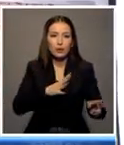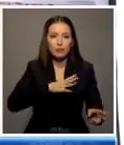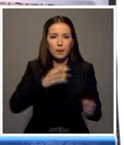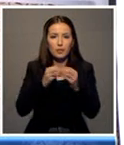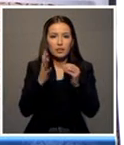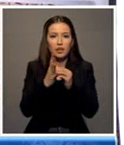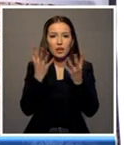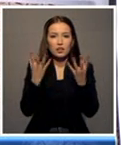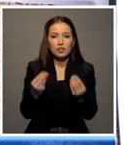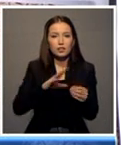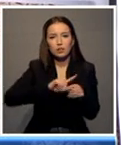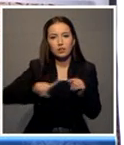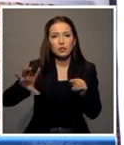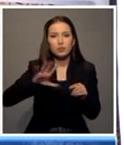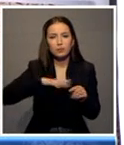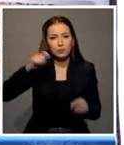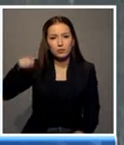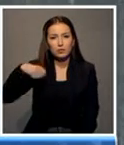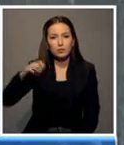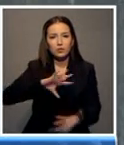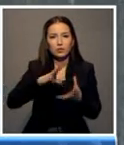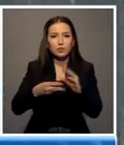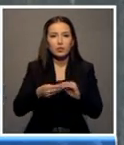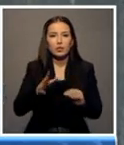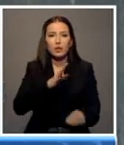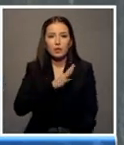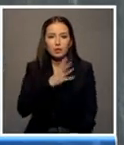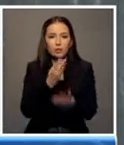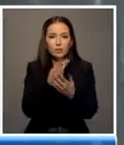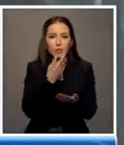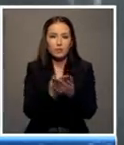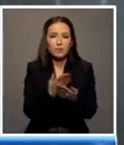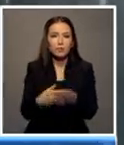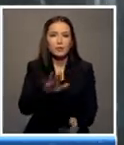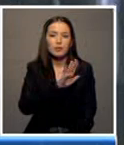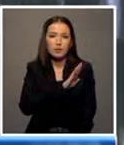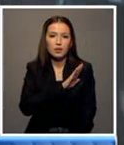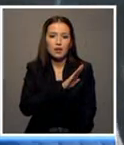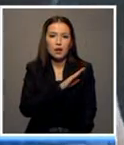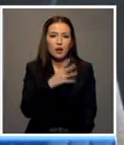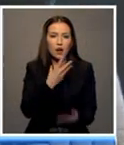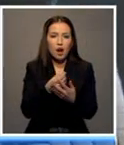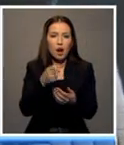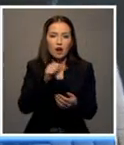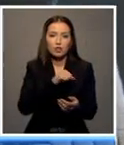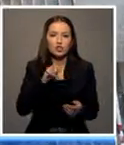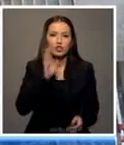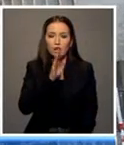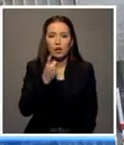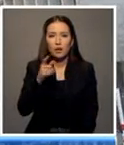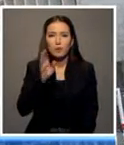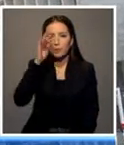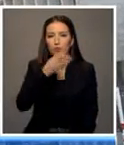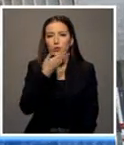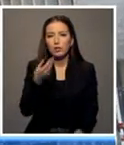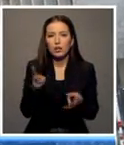түсіріпті. Жансыз бейне емес, құдды өзімен бетпе-бет кездесіп тұрғандай әсер қалдырады. Бір жасында аяқсыз, ата-анасыз қалған Халет, протезбен